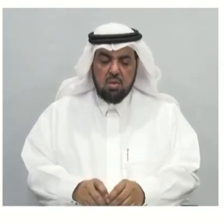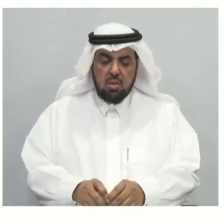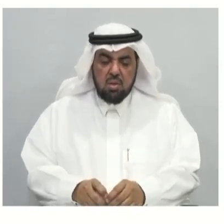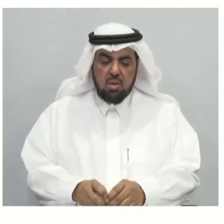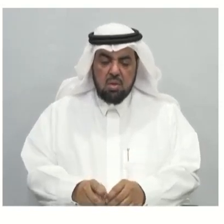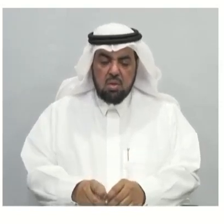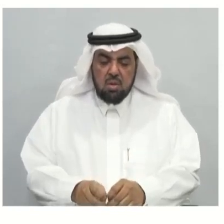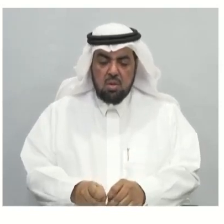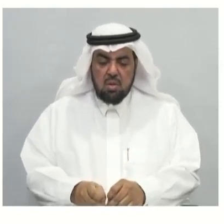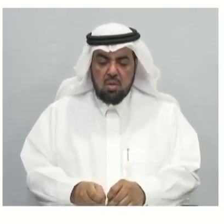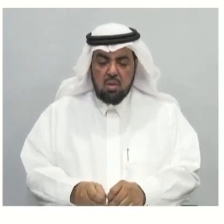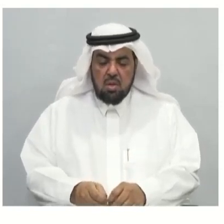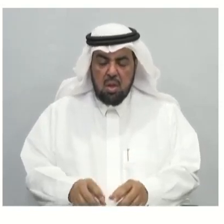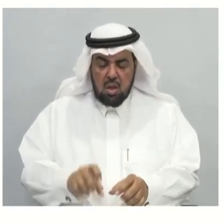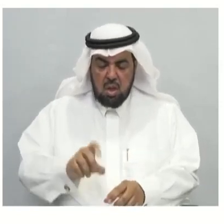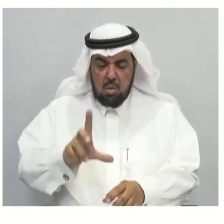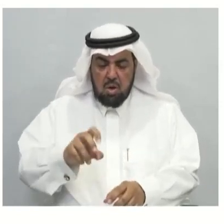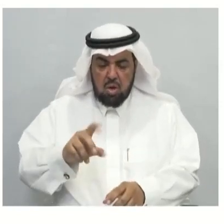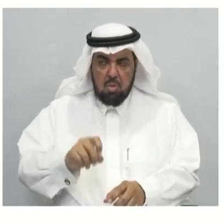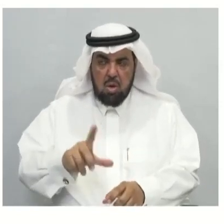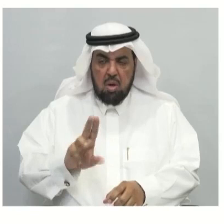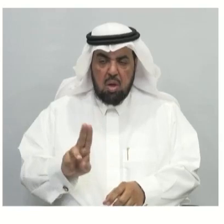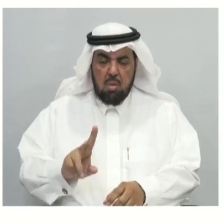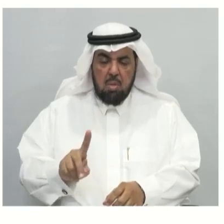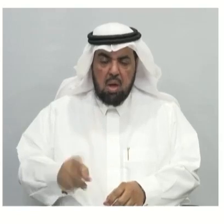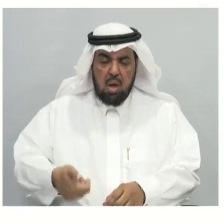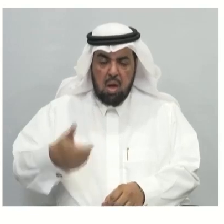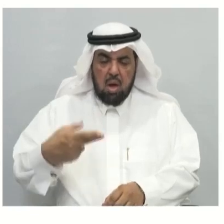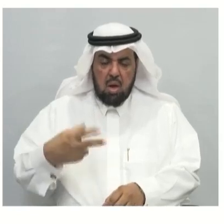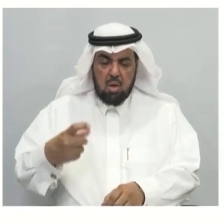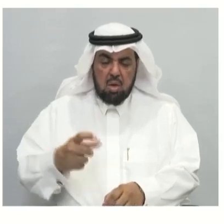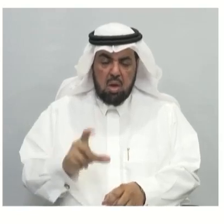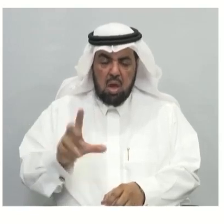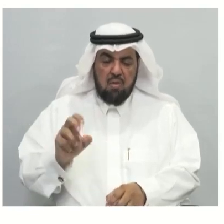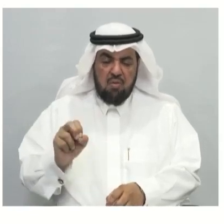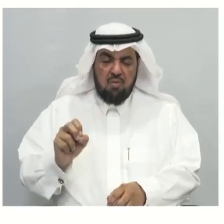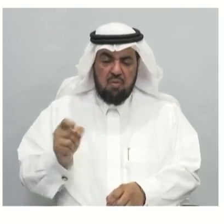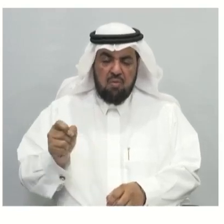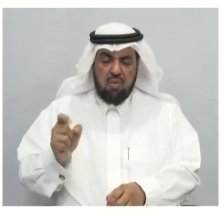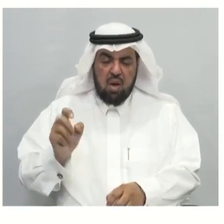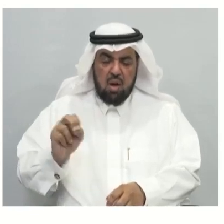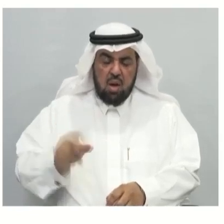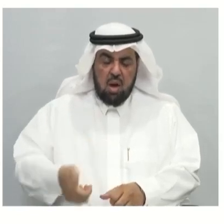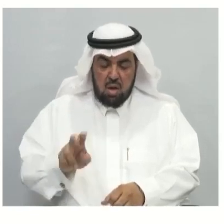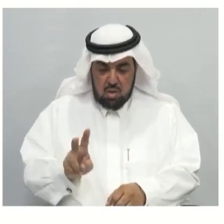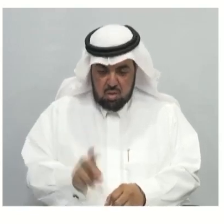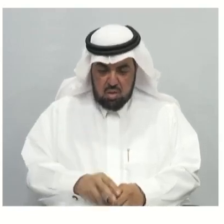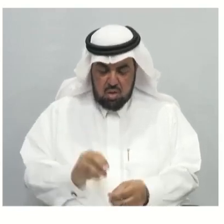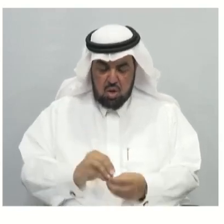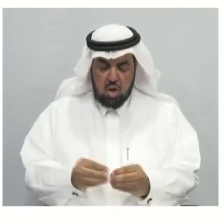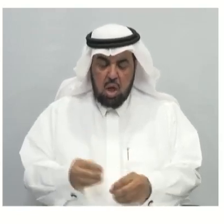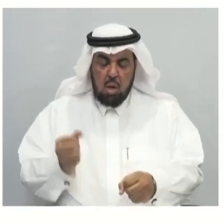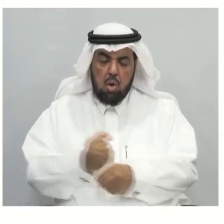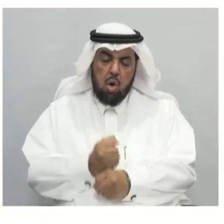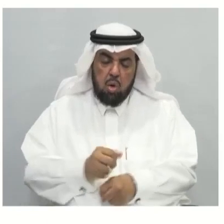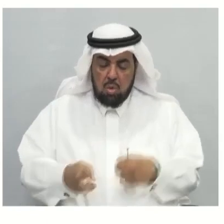ان هذا تباعد يسمى تباعد الفقرات استخدام لون مختلف وحجم